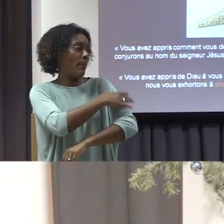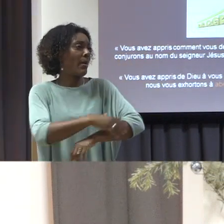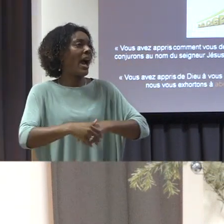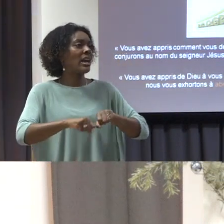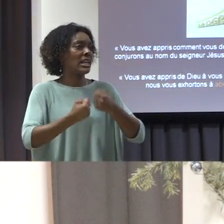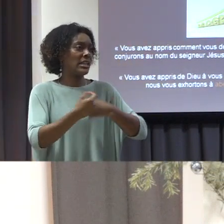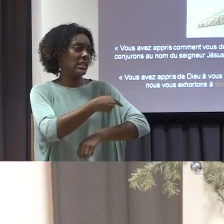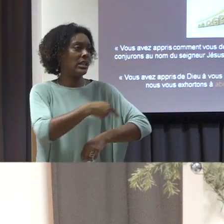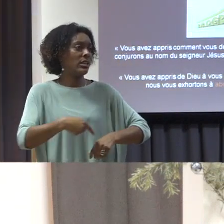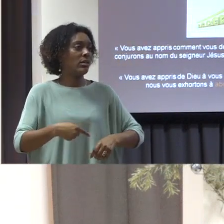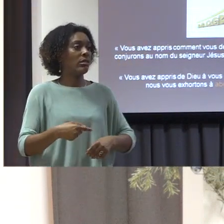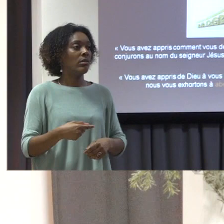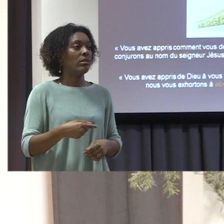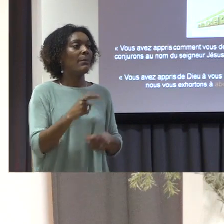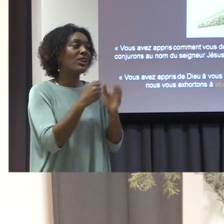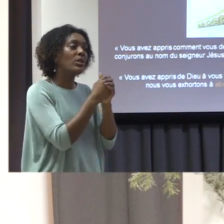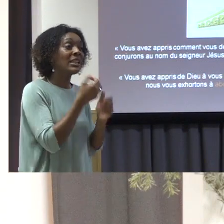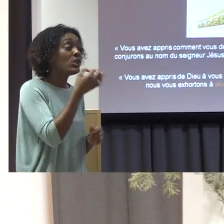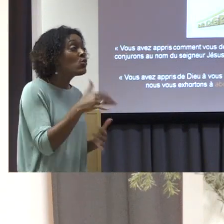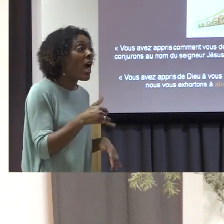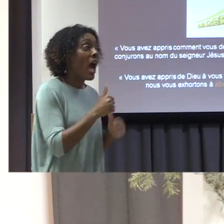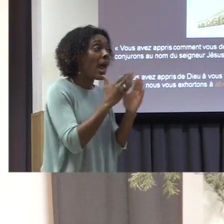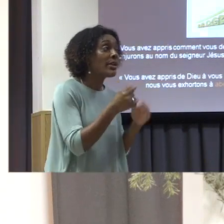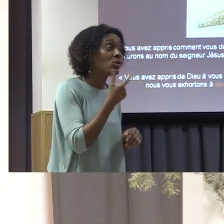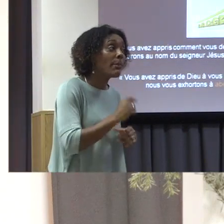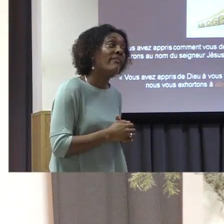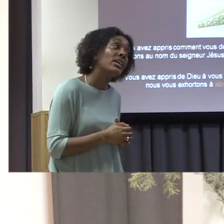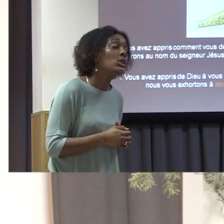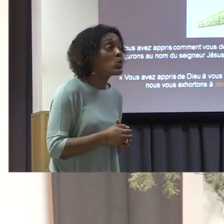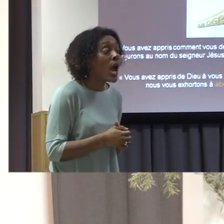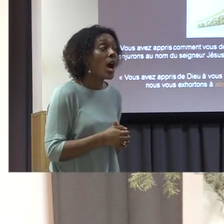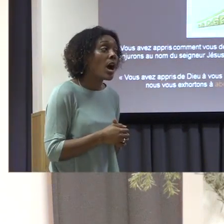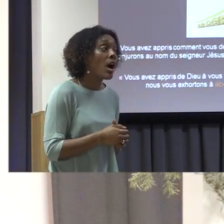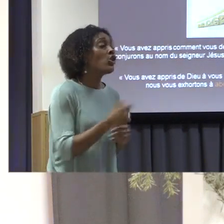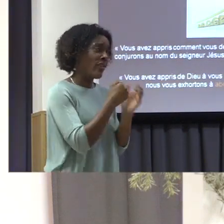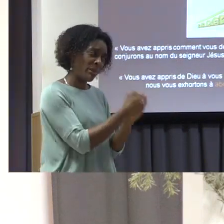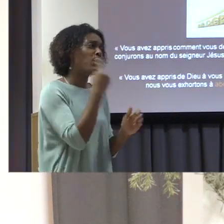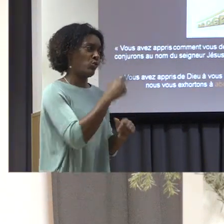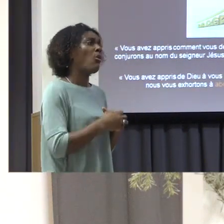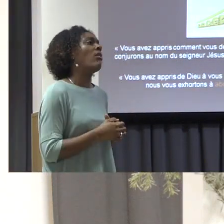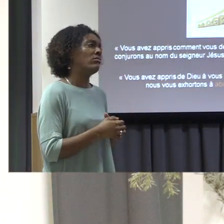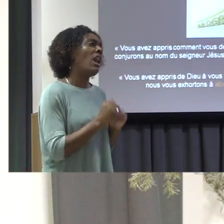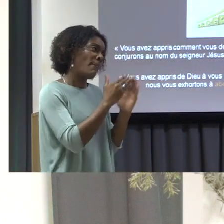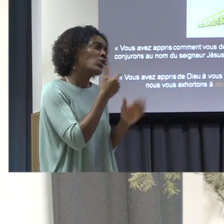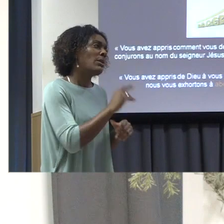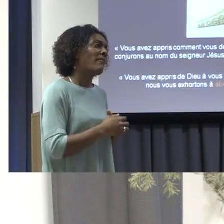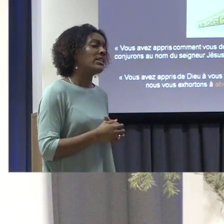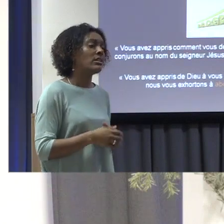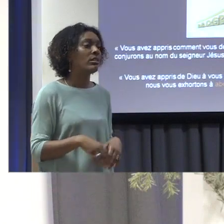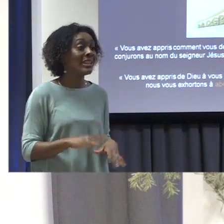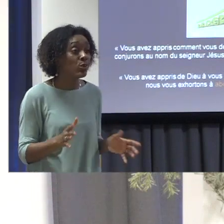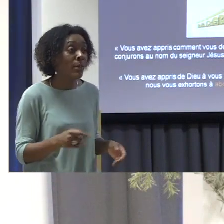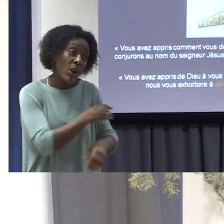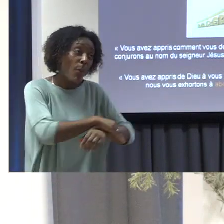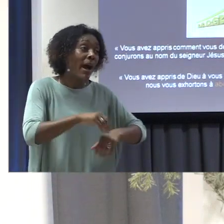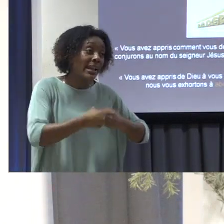à la maison avec un bras cassé. Ah ben non, effectivement, ce n'est pas facile. Et on disait, je vais prier pour toi. Ah ben c'est bien, mais